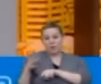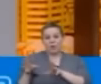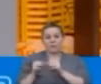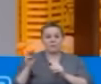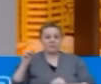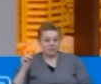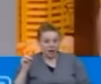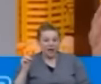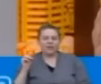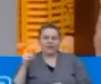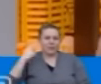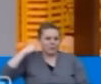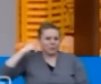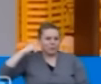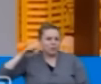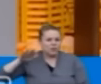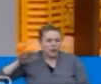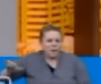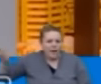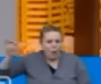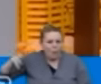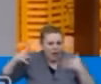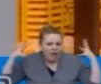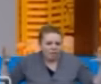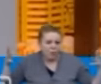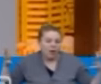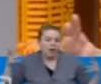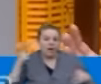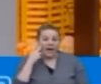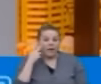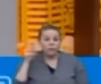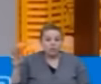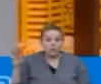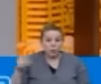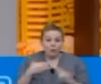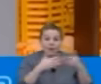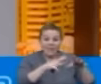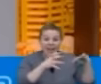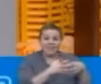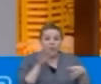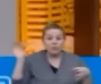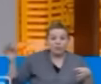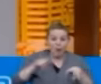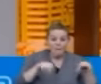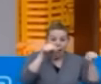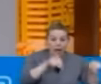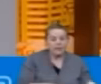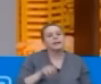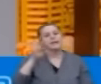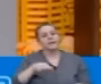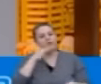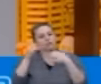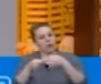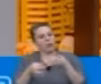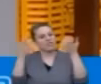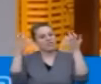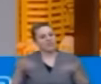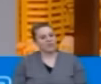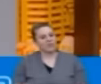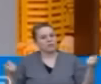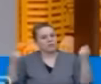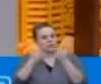שזה גדול פושעי אירופה, שראינו ששמרון פתח לו חברה פה בארץ, יש שאלות נכבדות